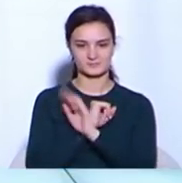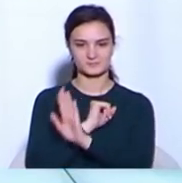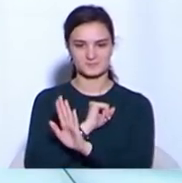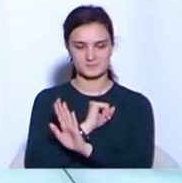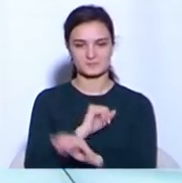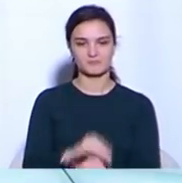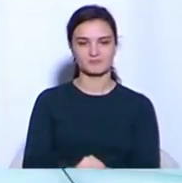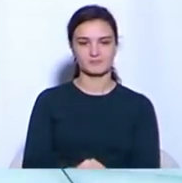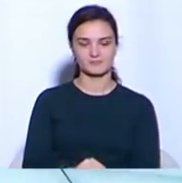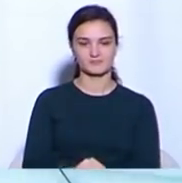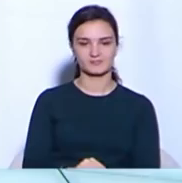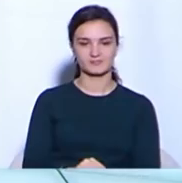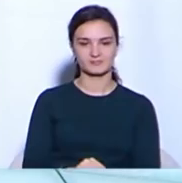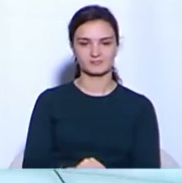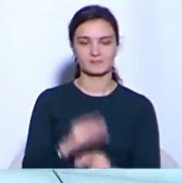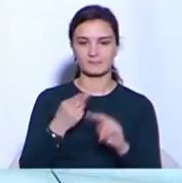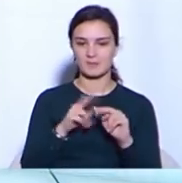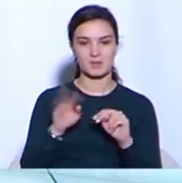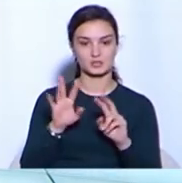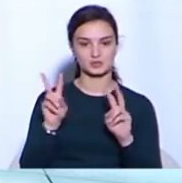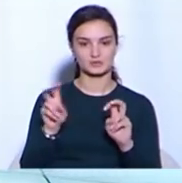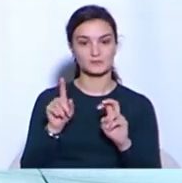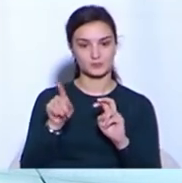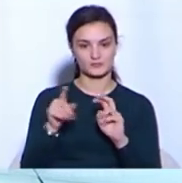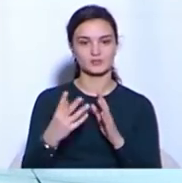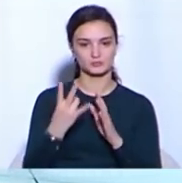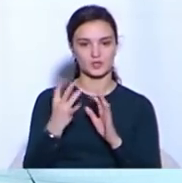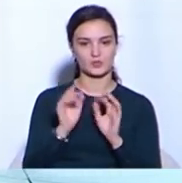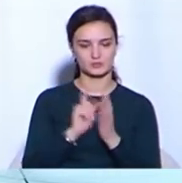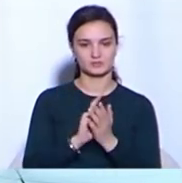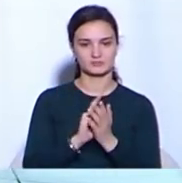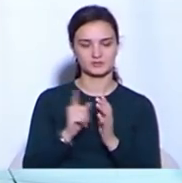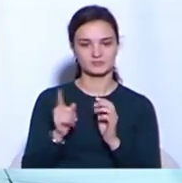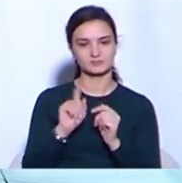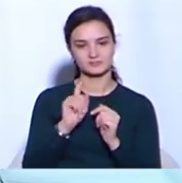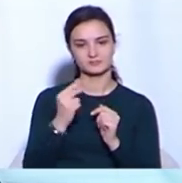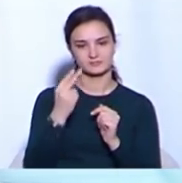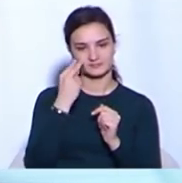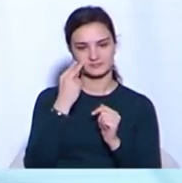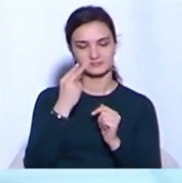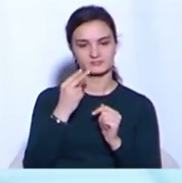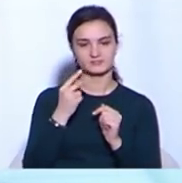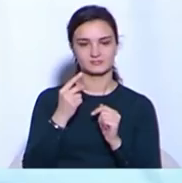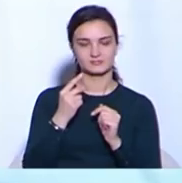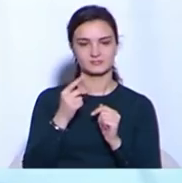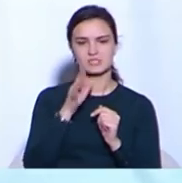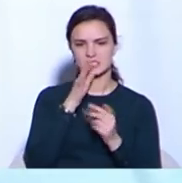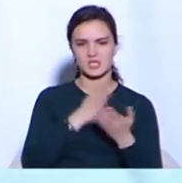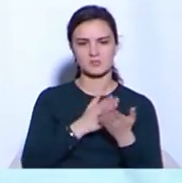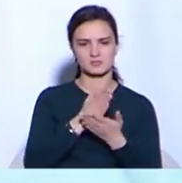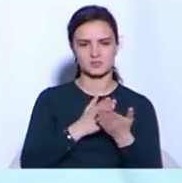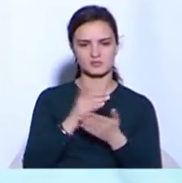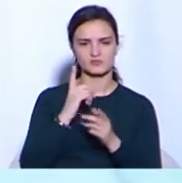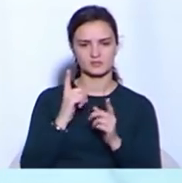შედარებით უფრო შობის მომგვრელი, თუმცა ეს არ ნიშნავს რომ არ ჩამერთვებით, იმიტომ რომ ჩვენ წლების მანძილზე